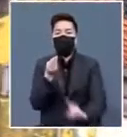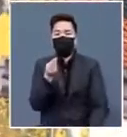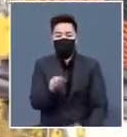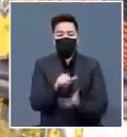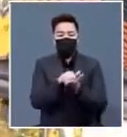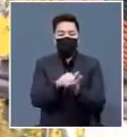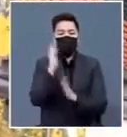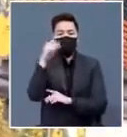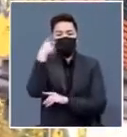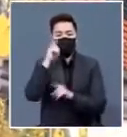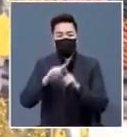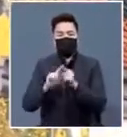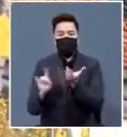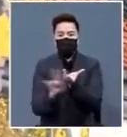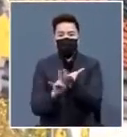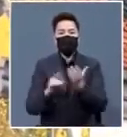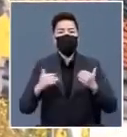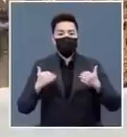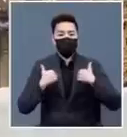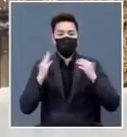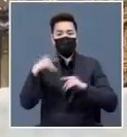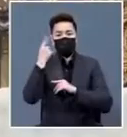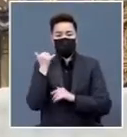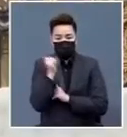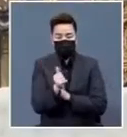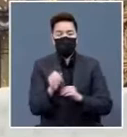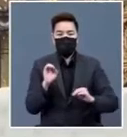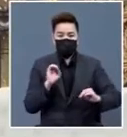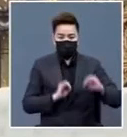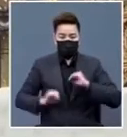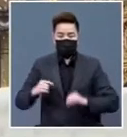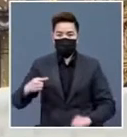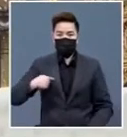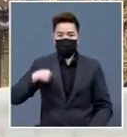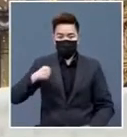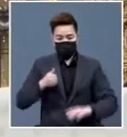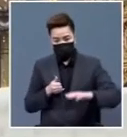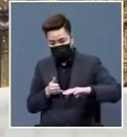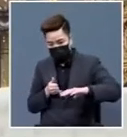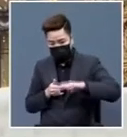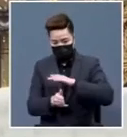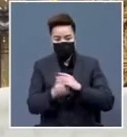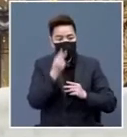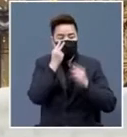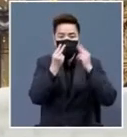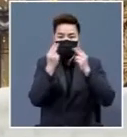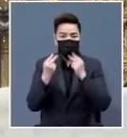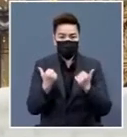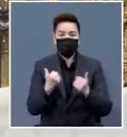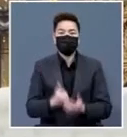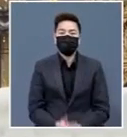การให้บริการนักท่องเที่ยวอย่างมีคุณภาพเพื่อให้นักท่องเที่ยวมีความปลอดภัยและมั่นใจในการเข้าชมสถานที่